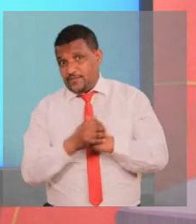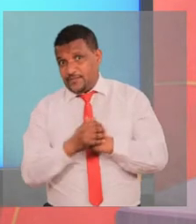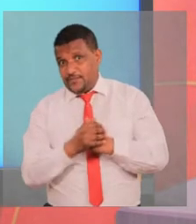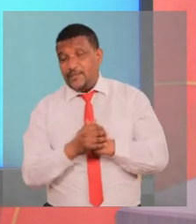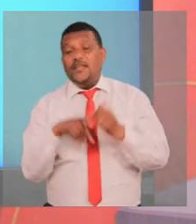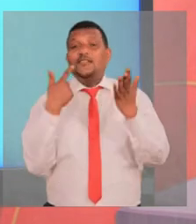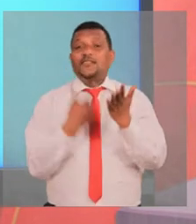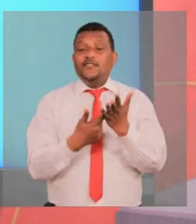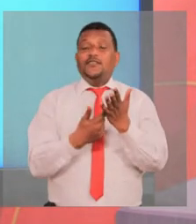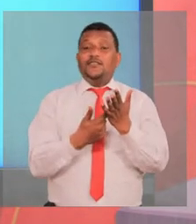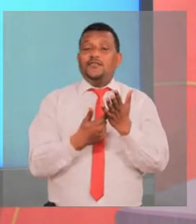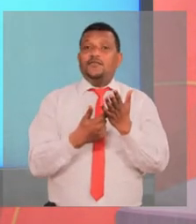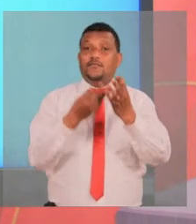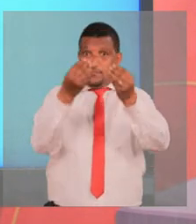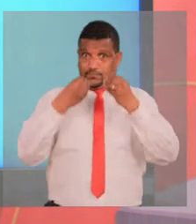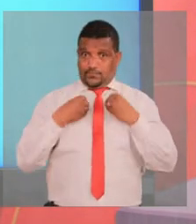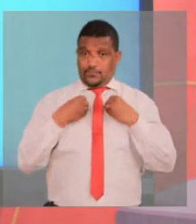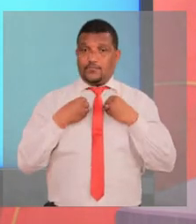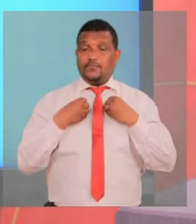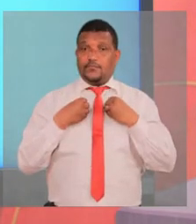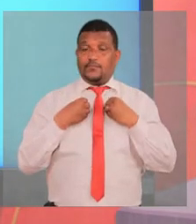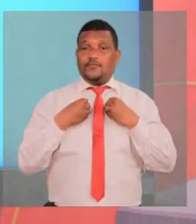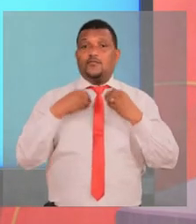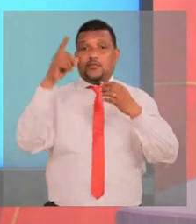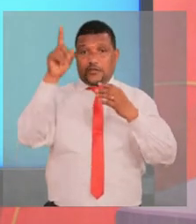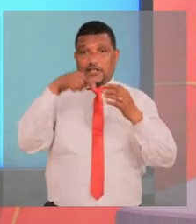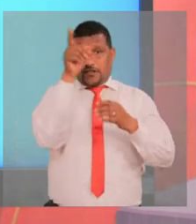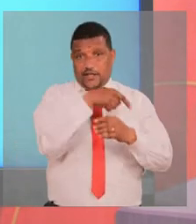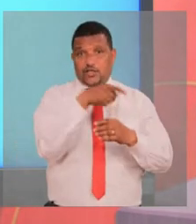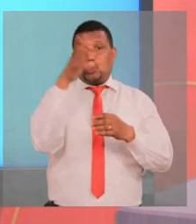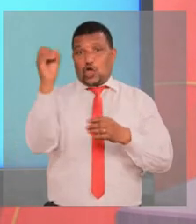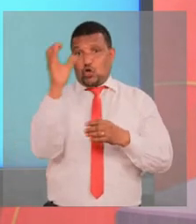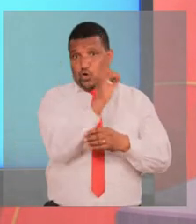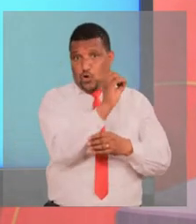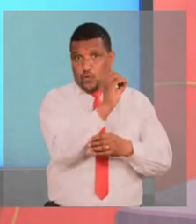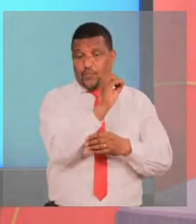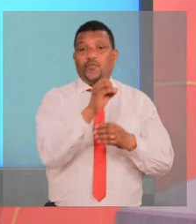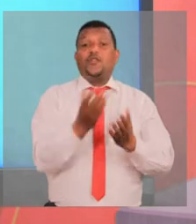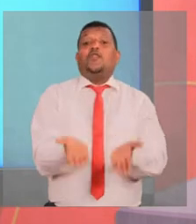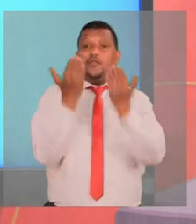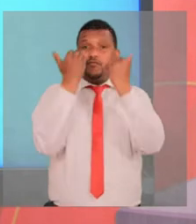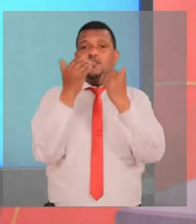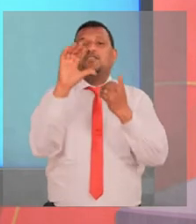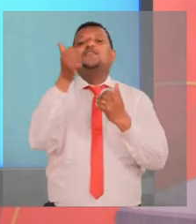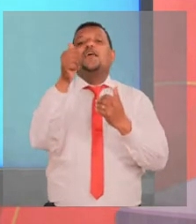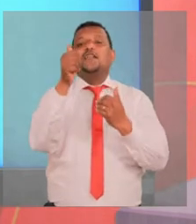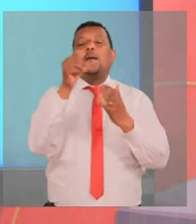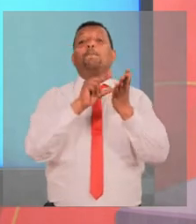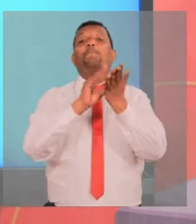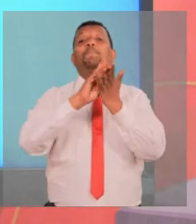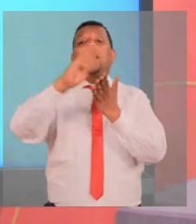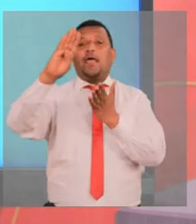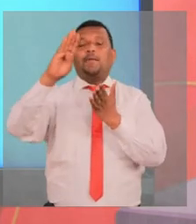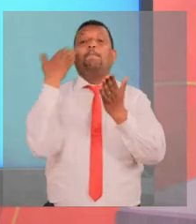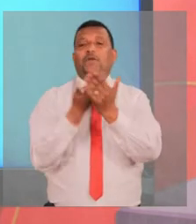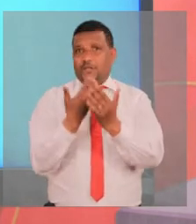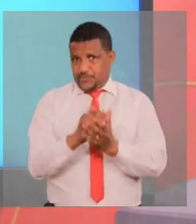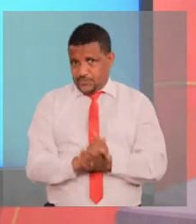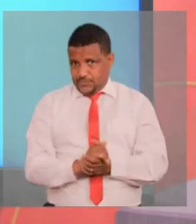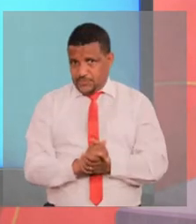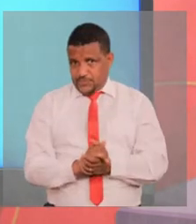रोडवेस विल गिव 1040 विद थिस इन थे